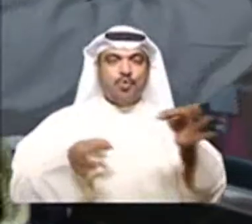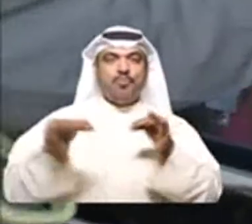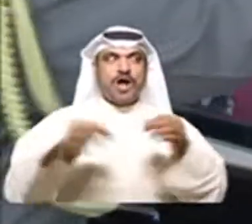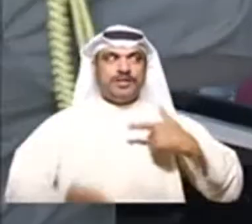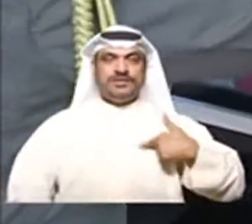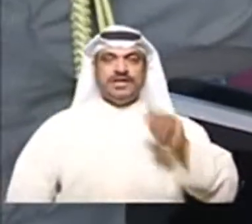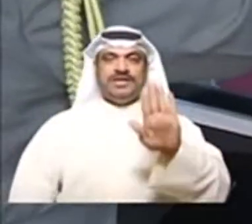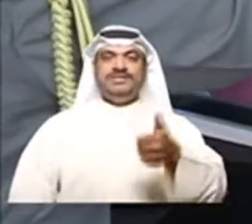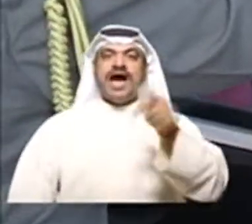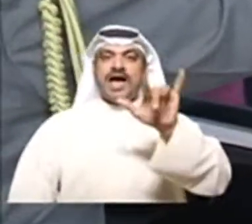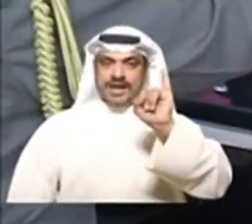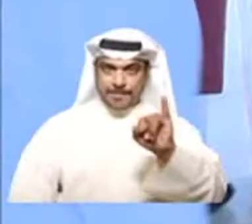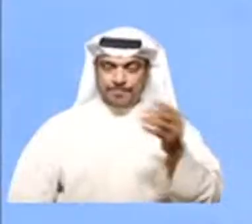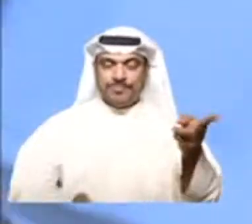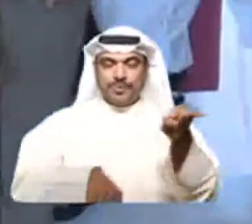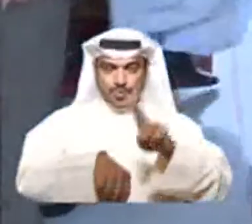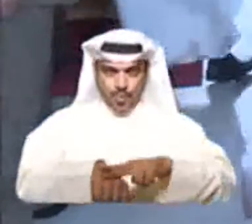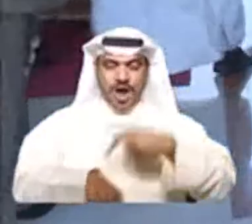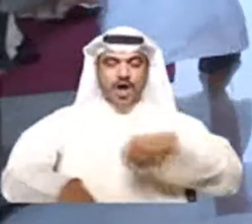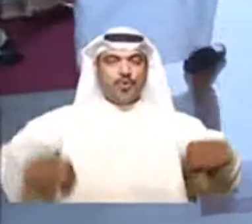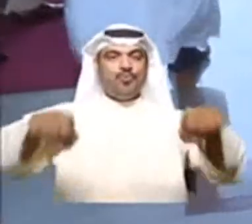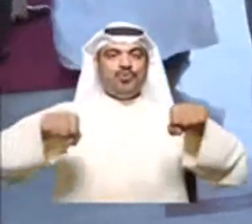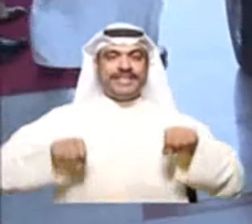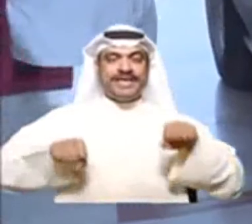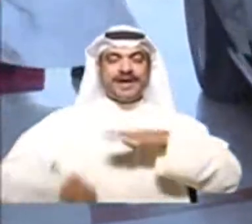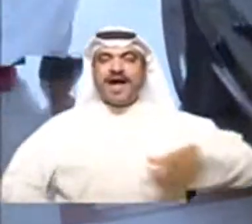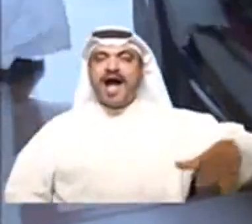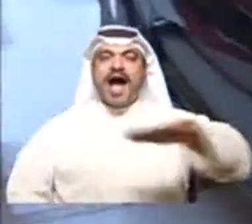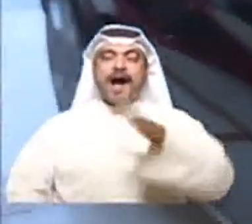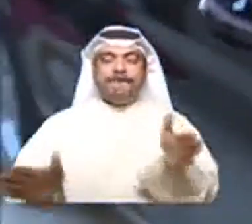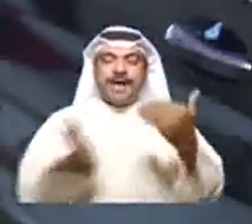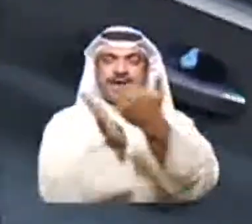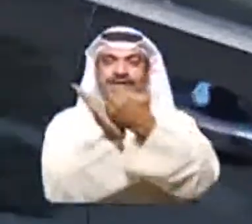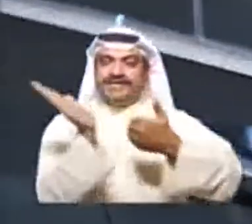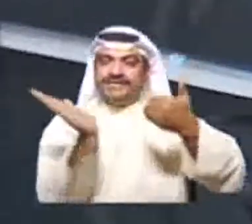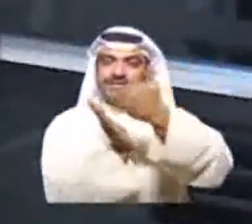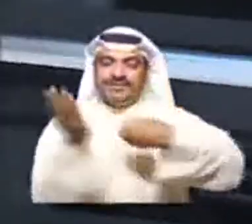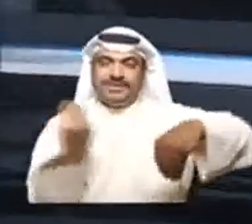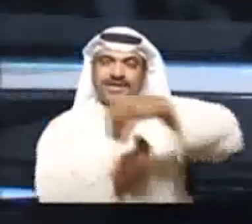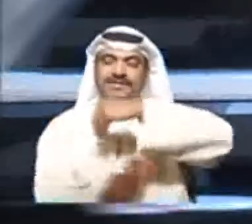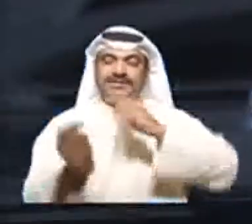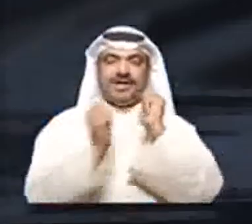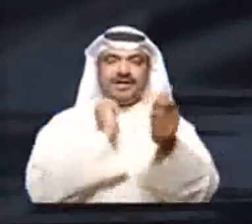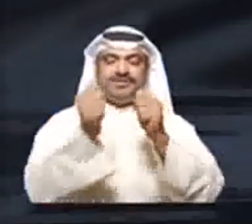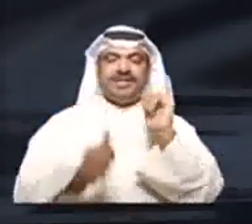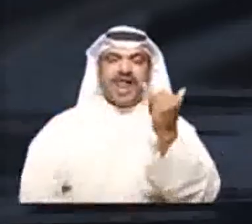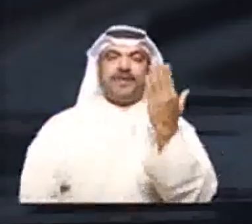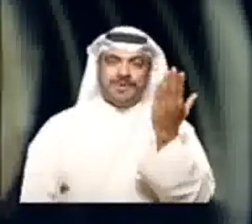سالم مثيب لذينة ومدير عام الصندوق الكويتي للتنمية الاقتصادية العربية عبد الوهاب أحمد